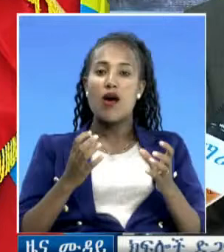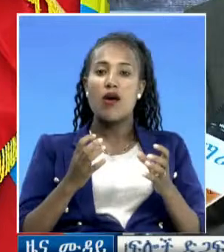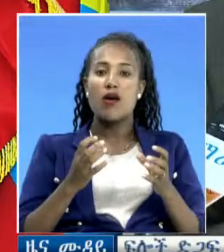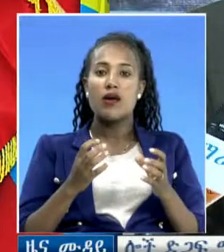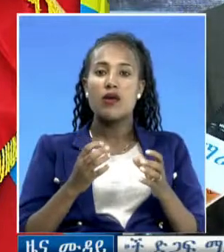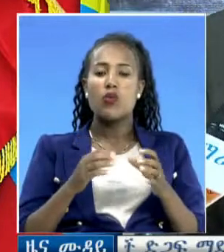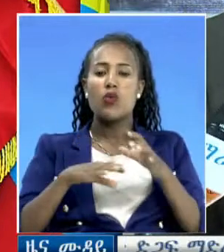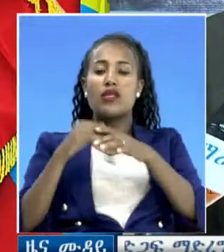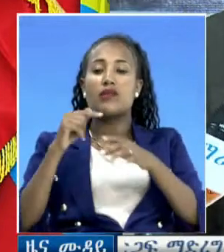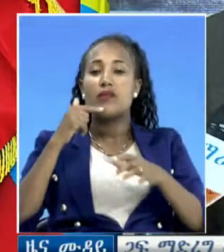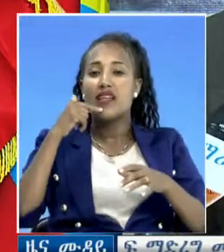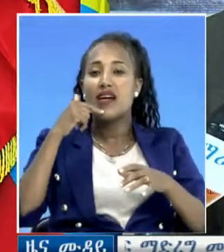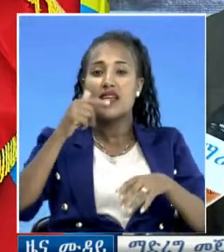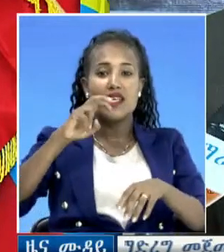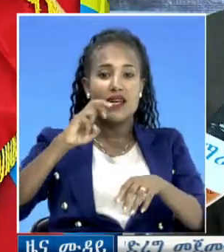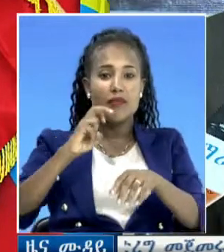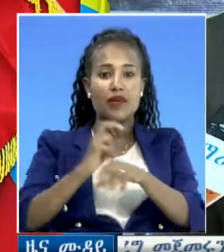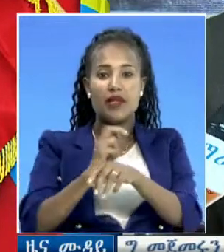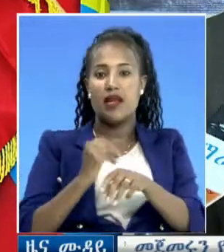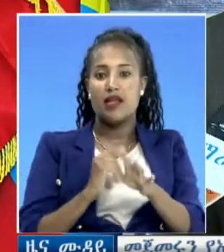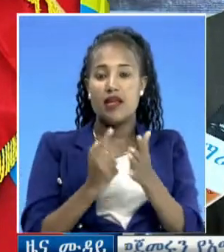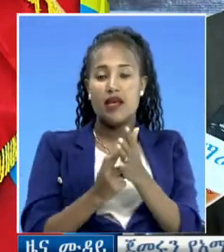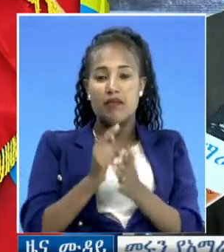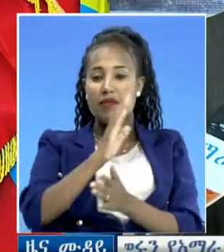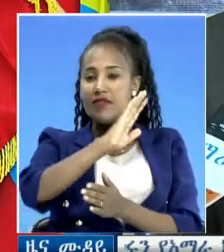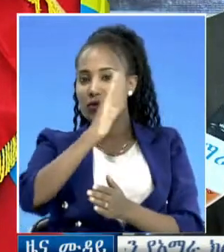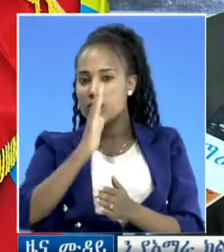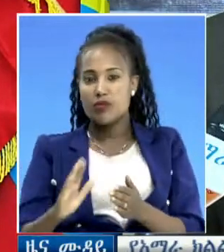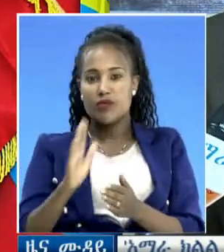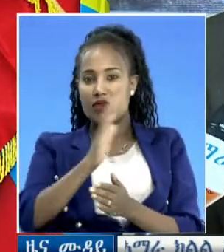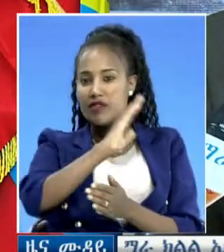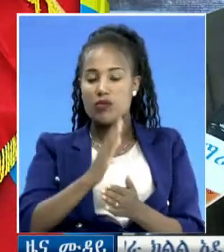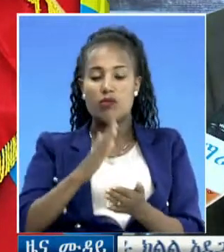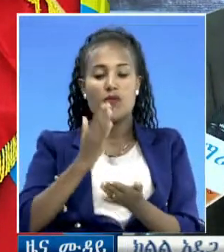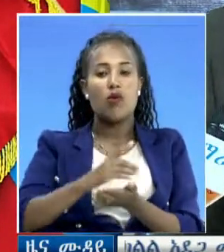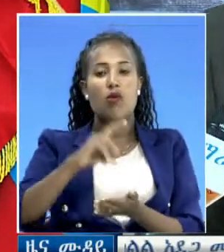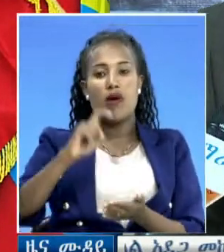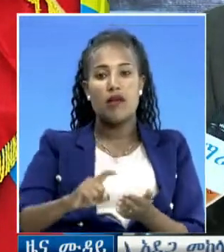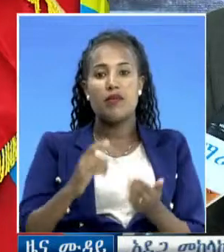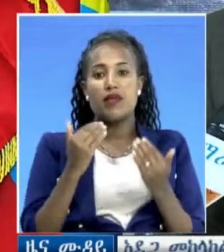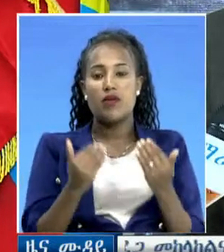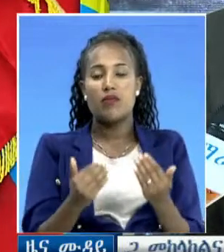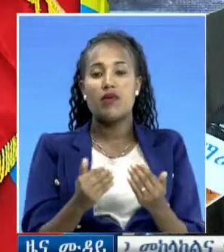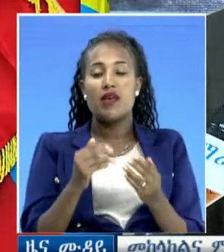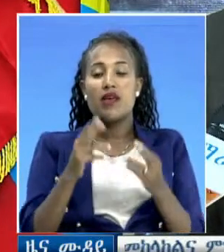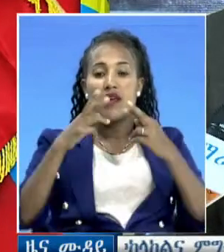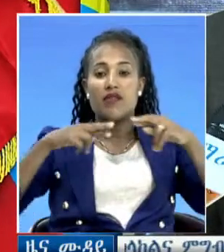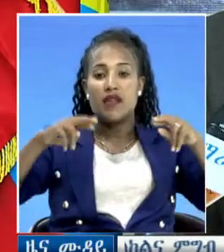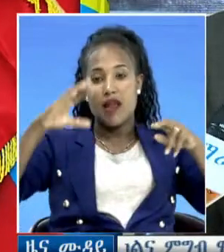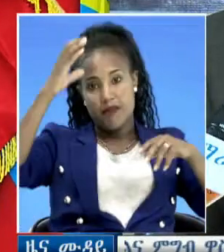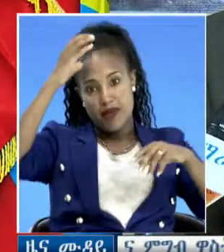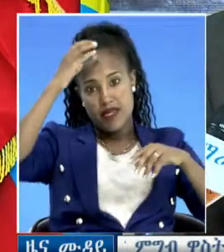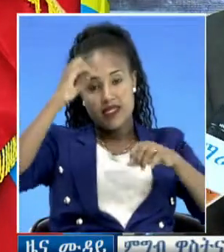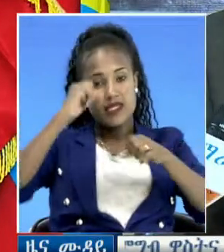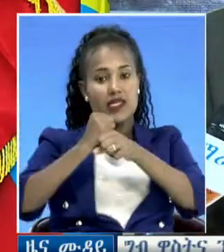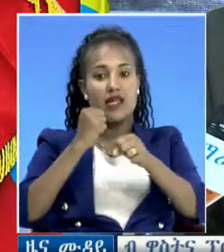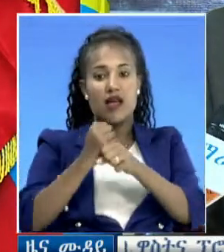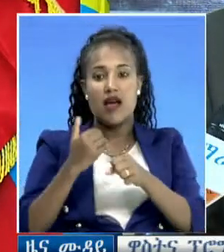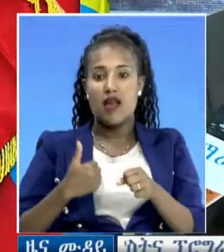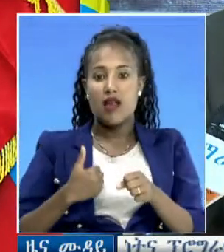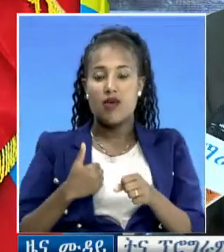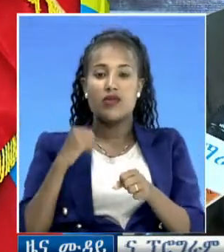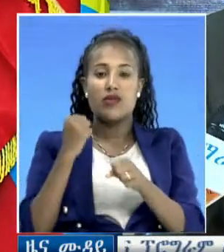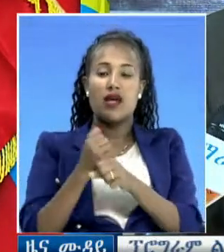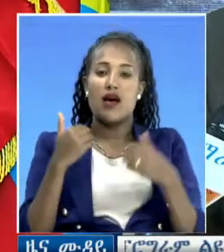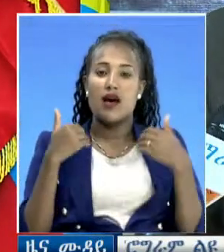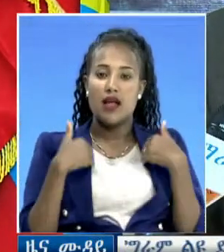እስከ መናገር እስኪከብደን እየደረሰ ነው ያለው። ይሄ በፍጹም በፍጹም መቆም አለበት። አሁንም የፌዴራል መንግስት እየሰራው ያለው